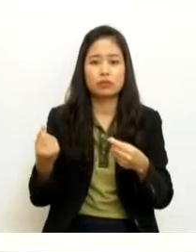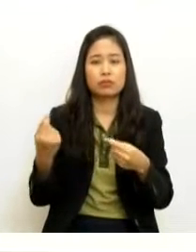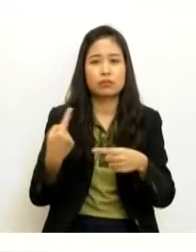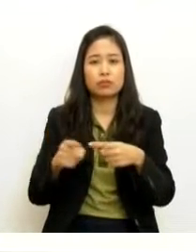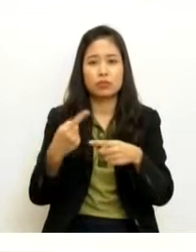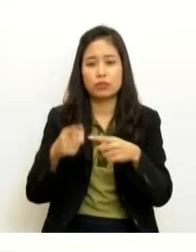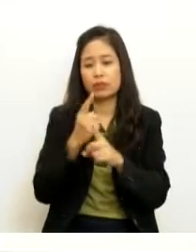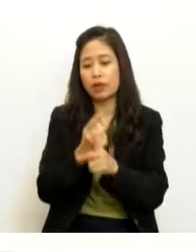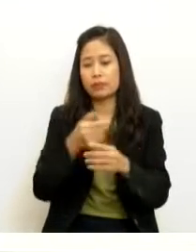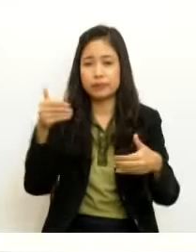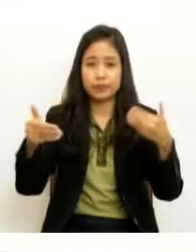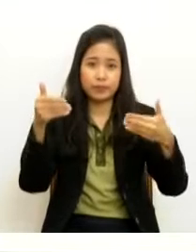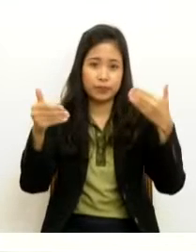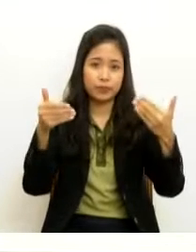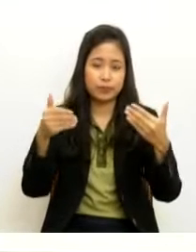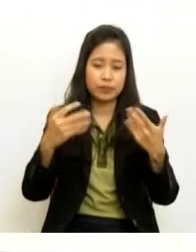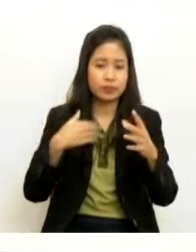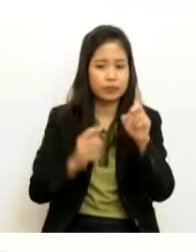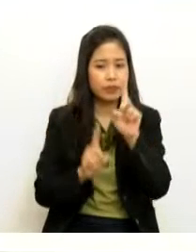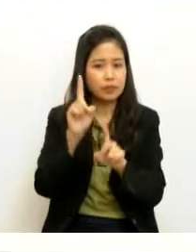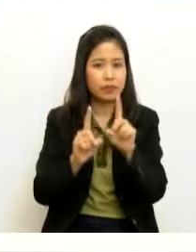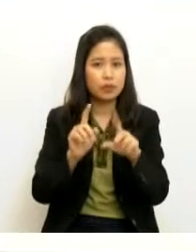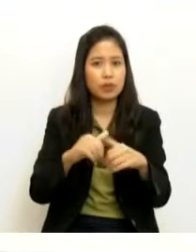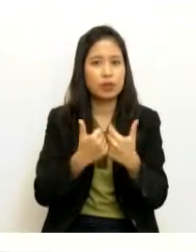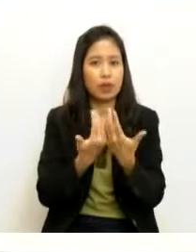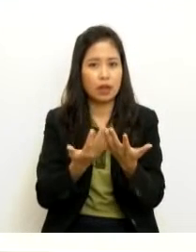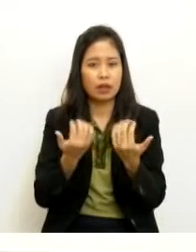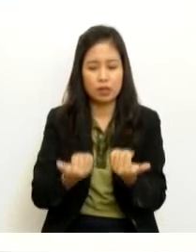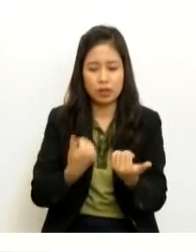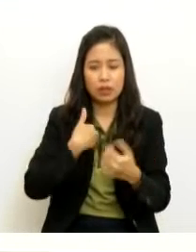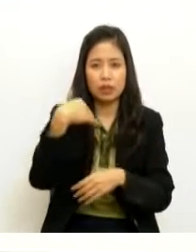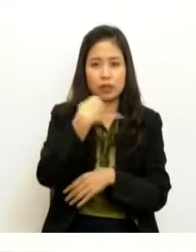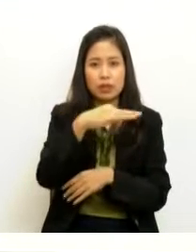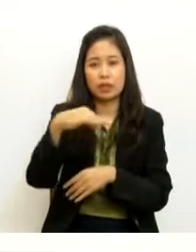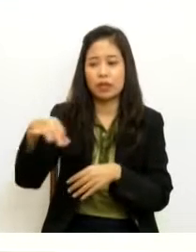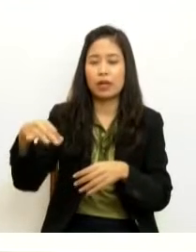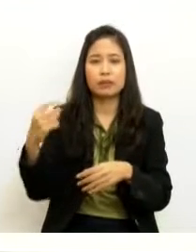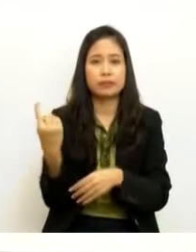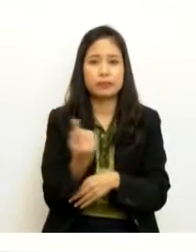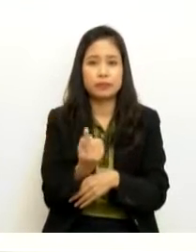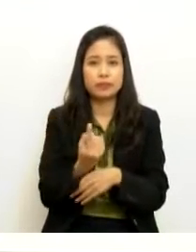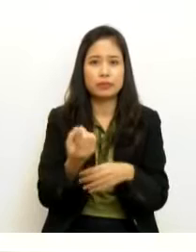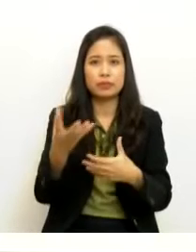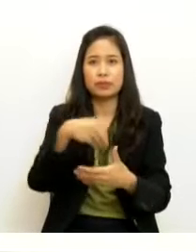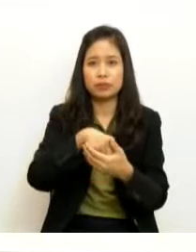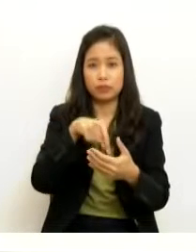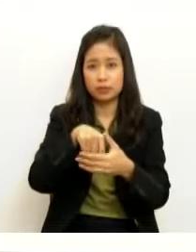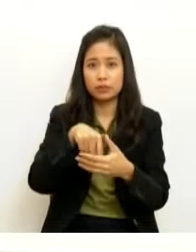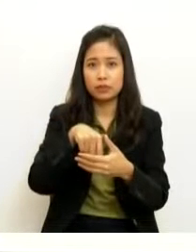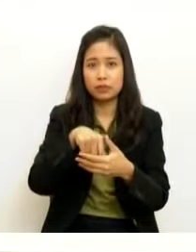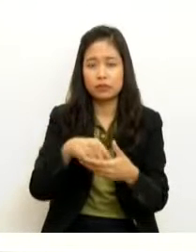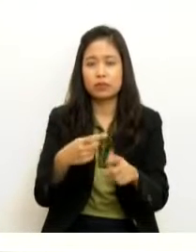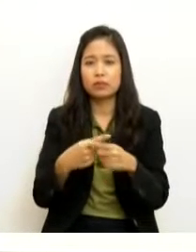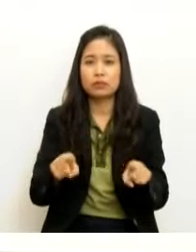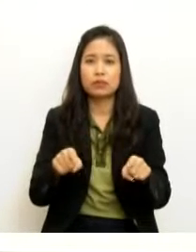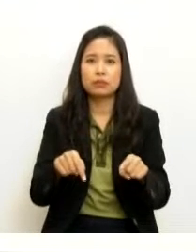จกรรมนั้นแล้วก็ประเมินผลยังไงมันอาจจะเป็นกระดาษแผ่นเดียวแต่ครอบคลุมงานวิชาการทั้งหมดของทั้งโรงเรียนใน